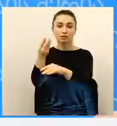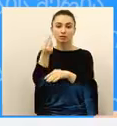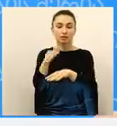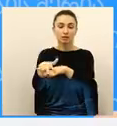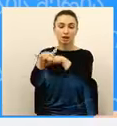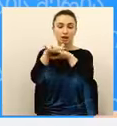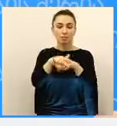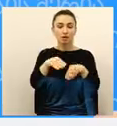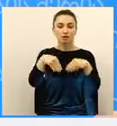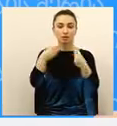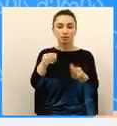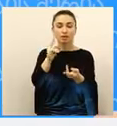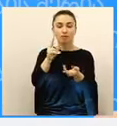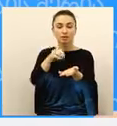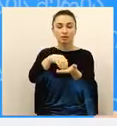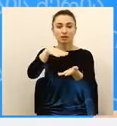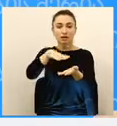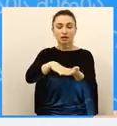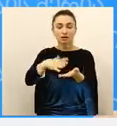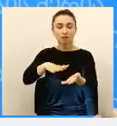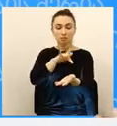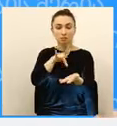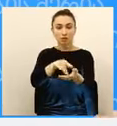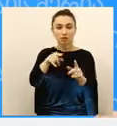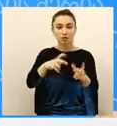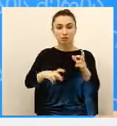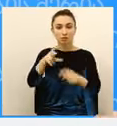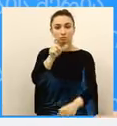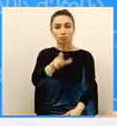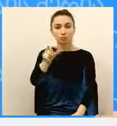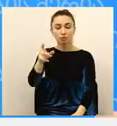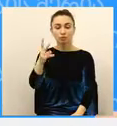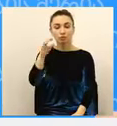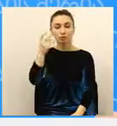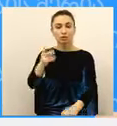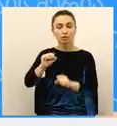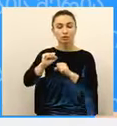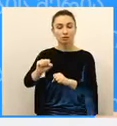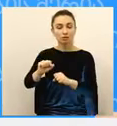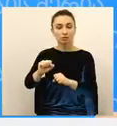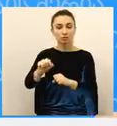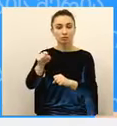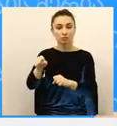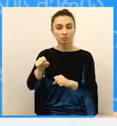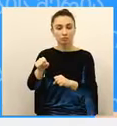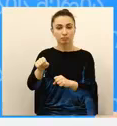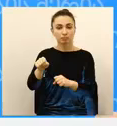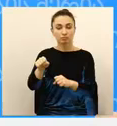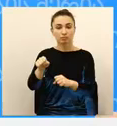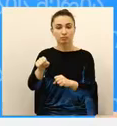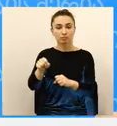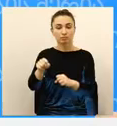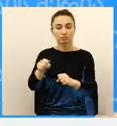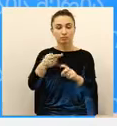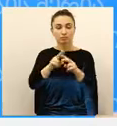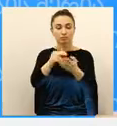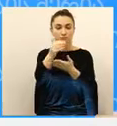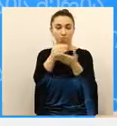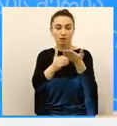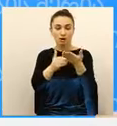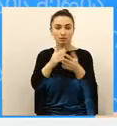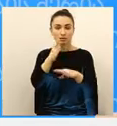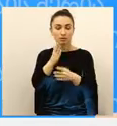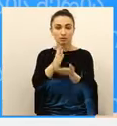დაფინანსება გაიცემა თბილისში რეგისტრირებულ სოციალურად დაუცველ სტუდენტებზე, რომლებსაც სოციალურად დაუცველთა ერთიან